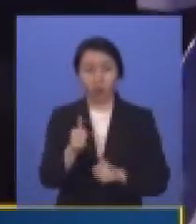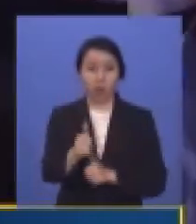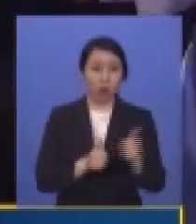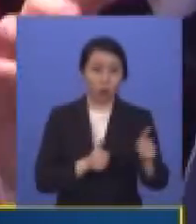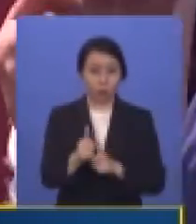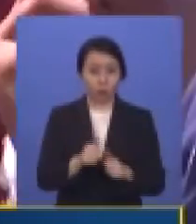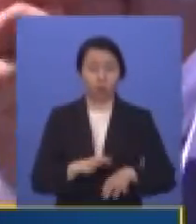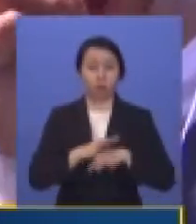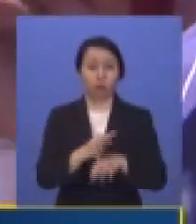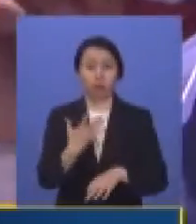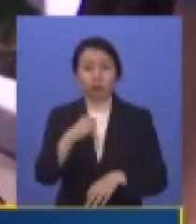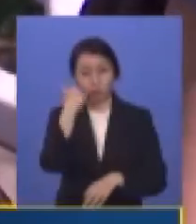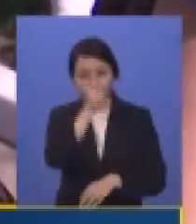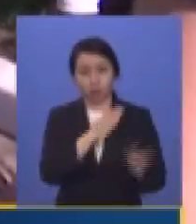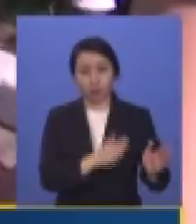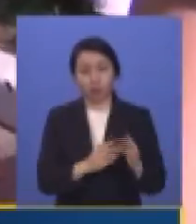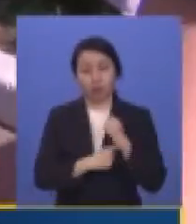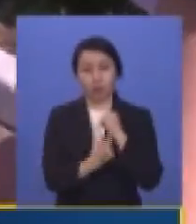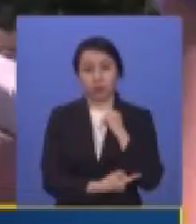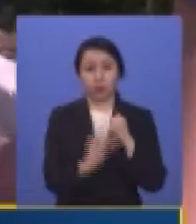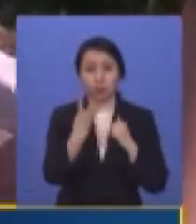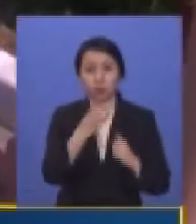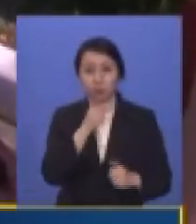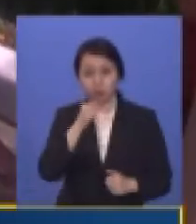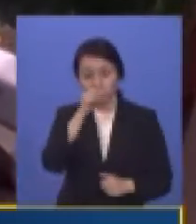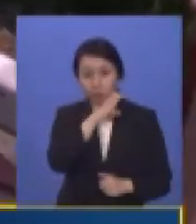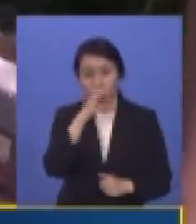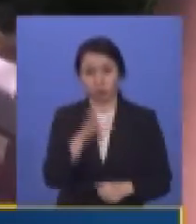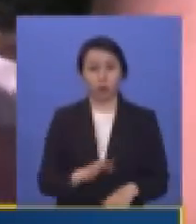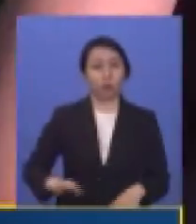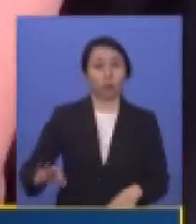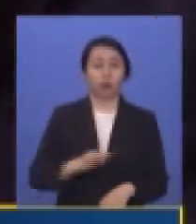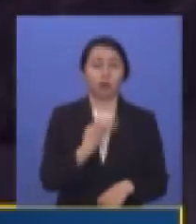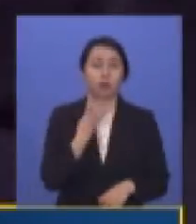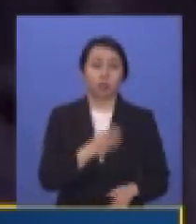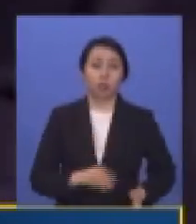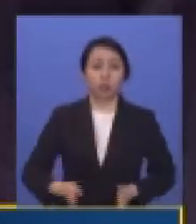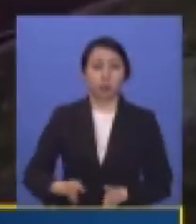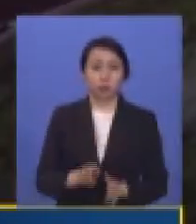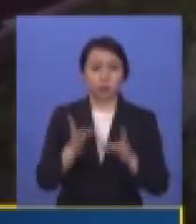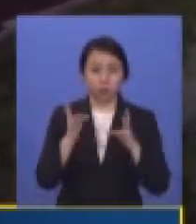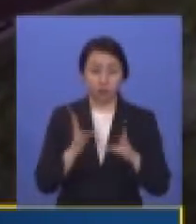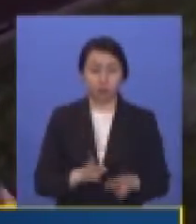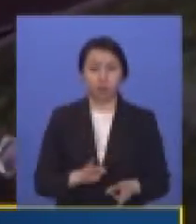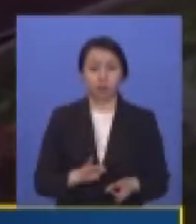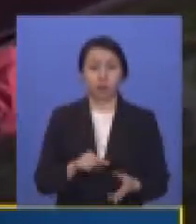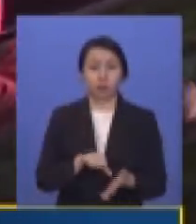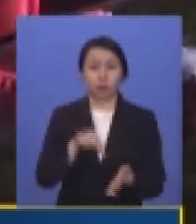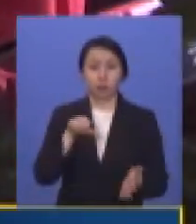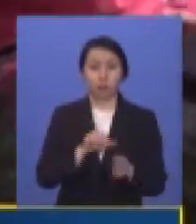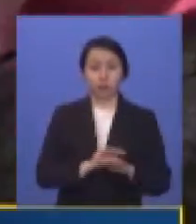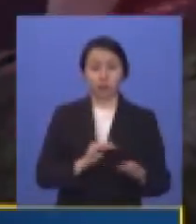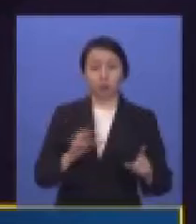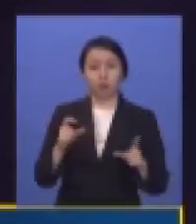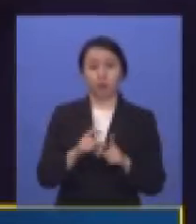конкурс фонд проводит 5 лет подряд. За последние 4 месяца в СКО зарегистрировано 4 дорожно-транспортных происшествия с участием детей.